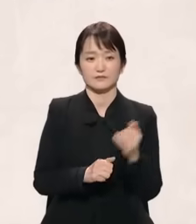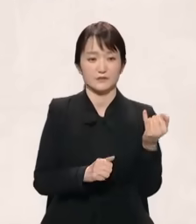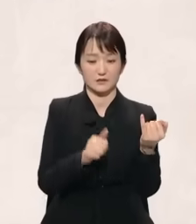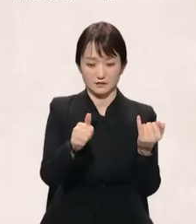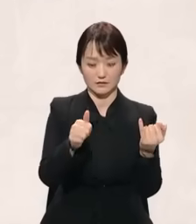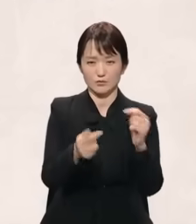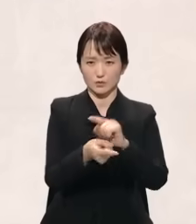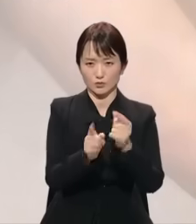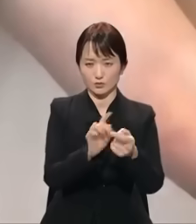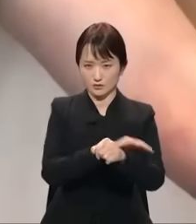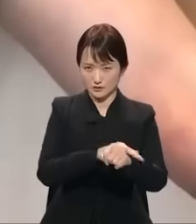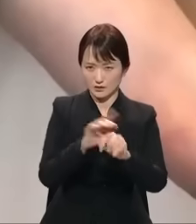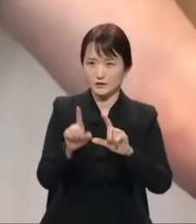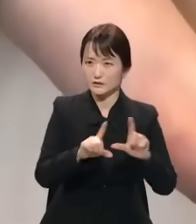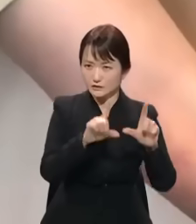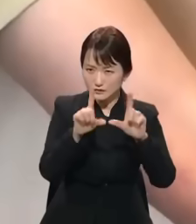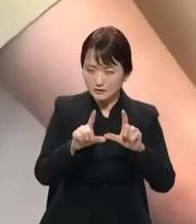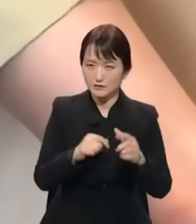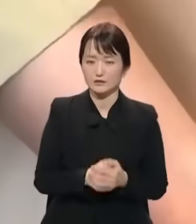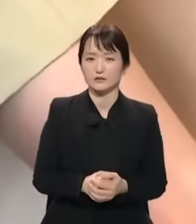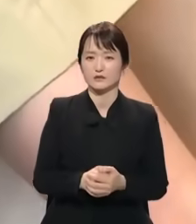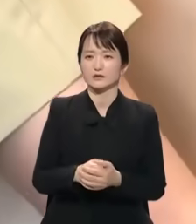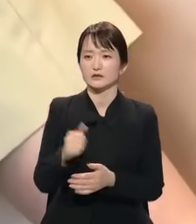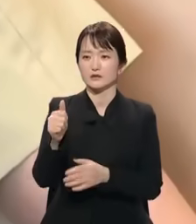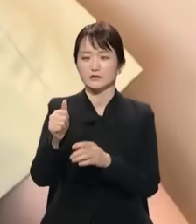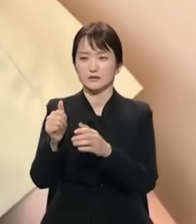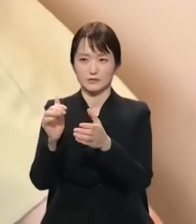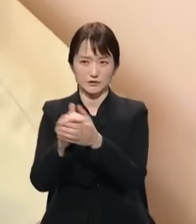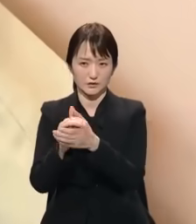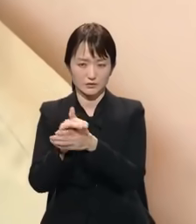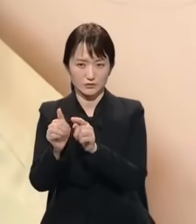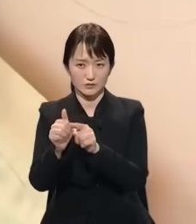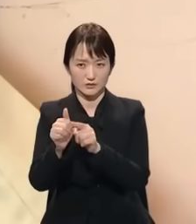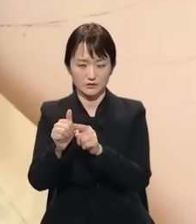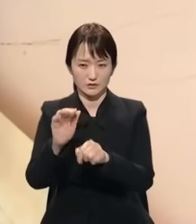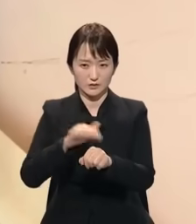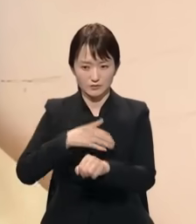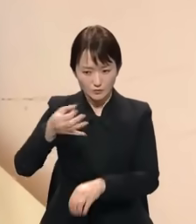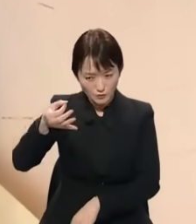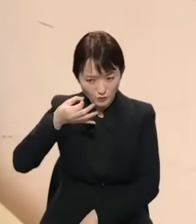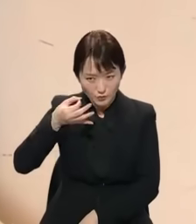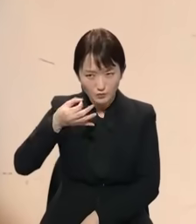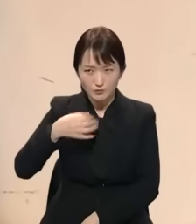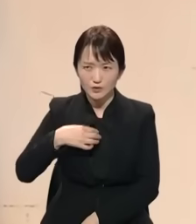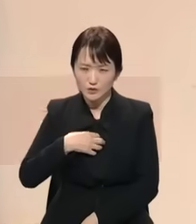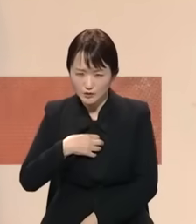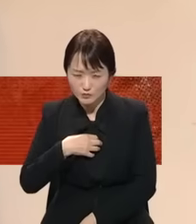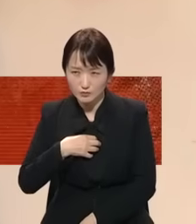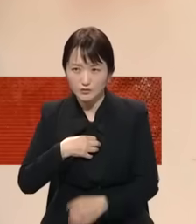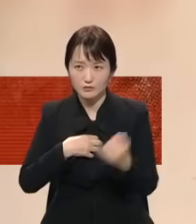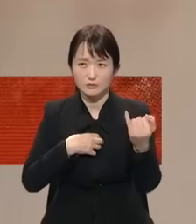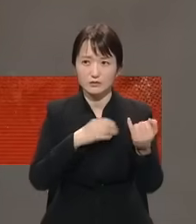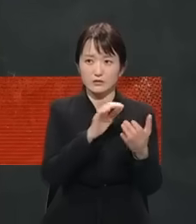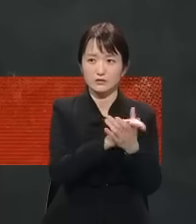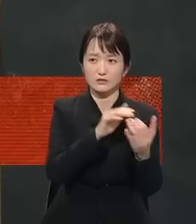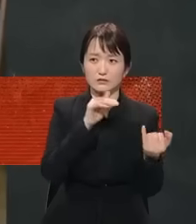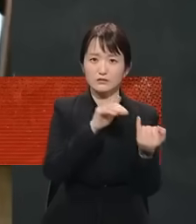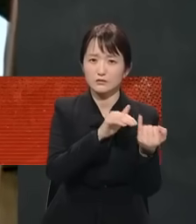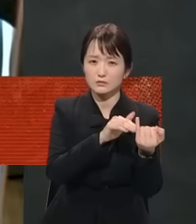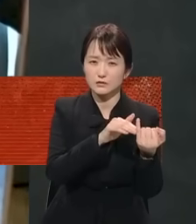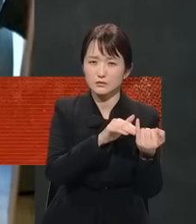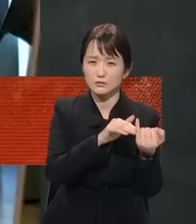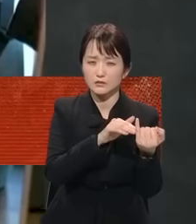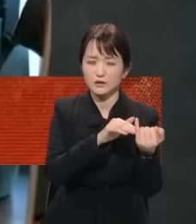지내는 상황이기 때문에 혹시나 이 잘 나가는 남자친구한테 혹시나 잘못 보일 수 있기 때문에 여자친구를 건드리게 되면 가만히 있을